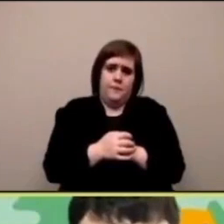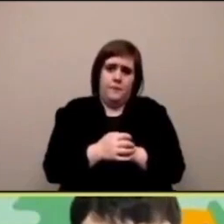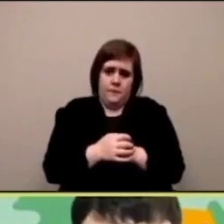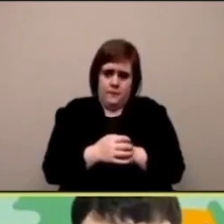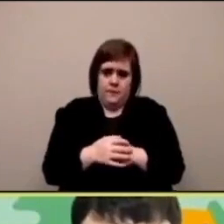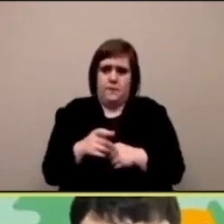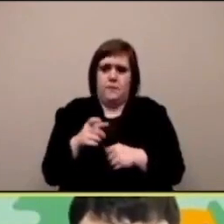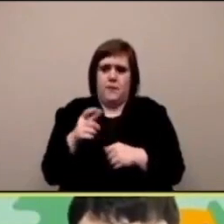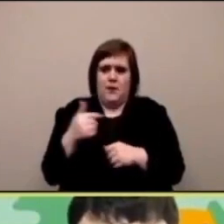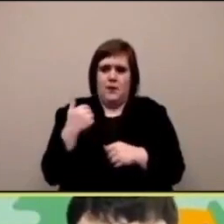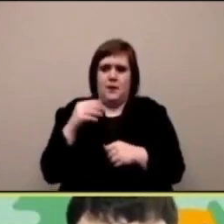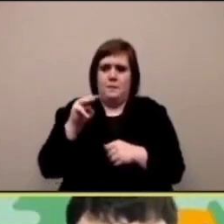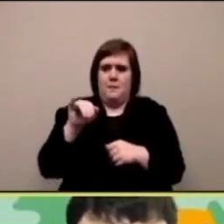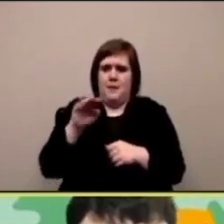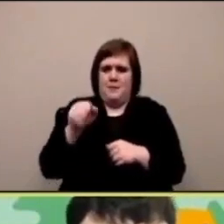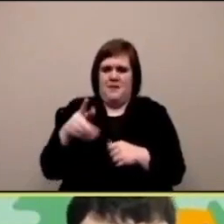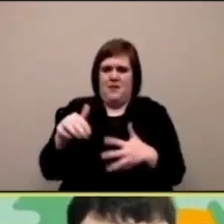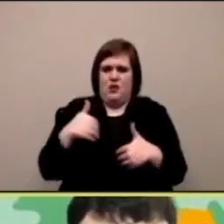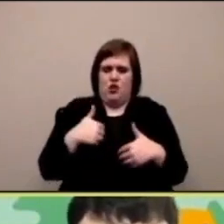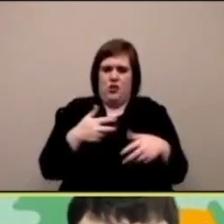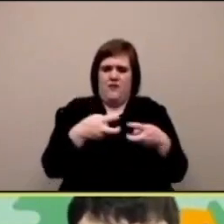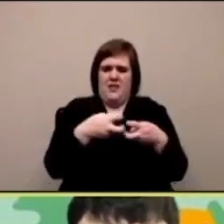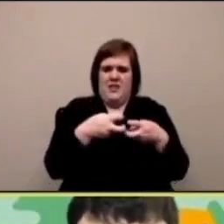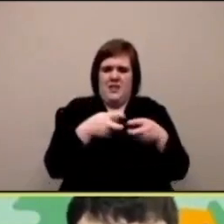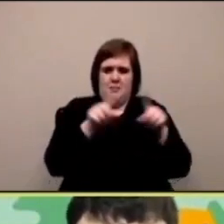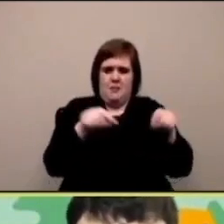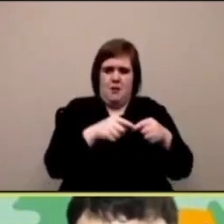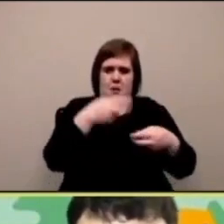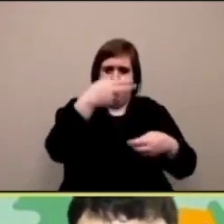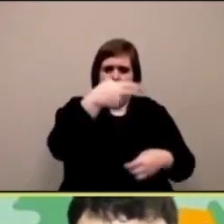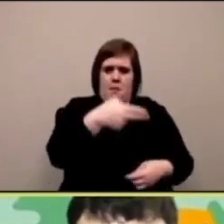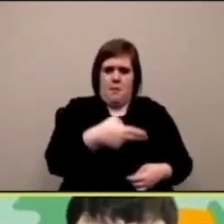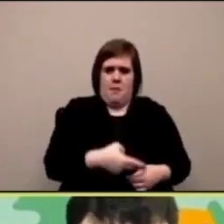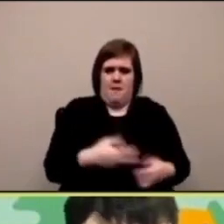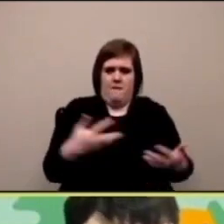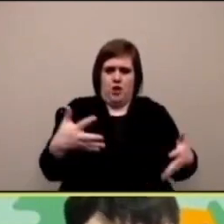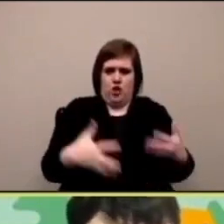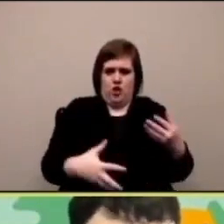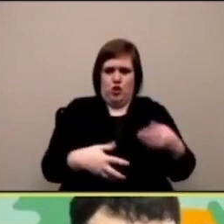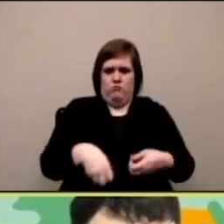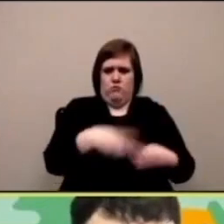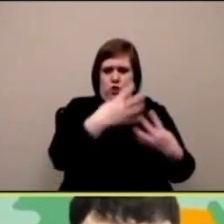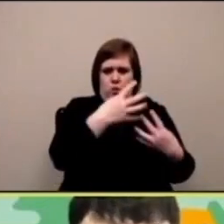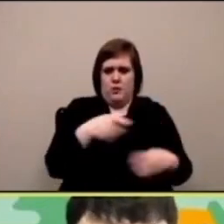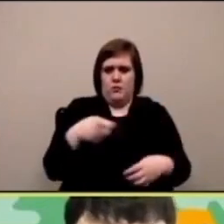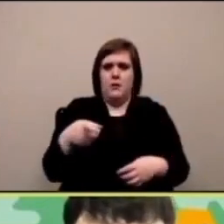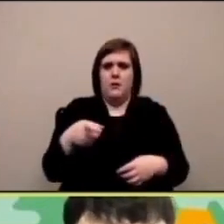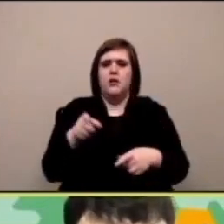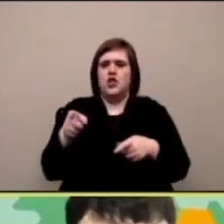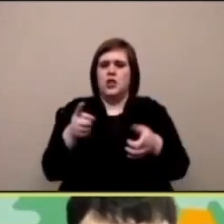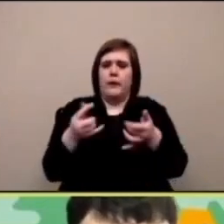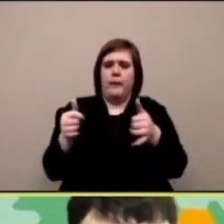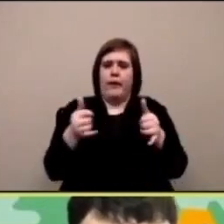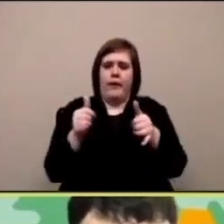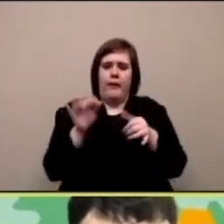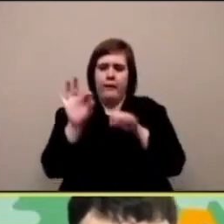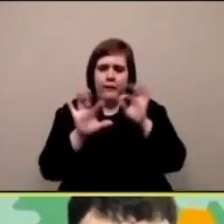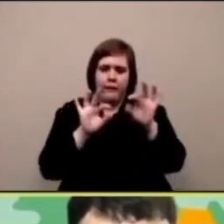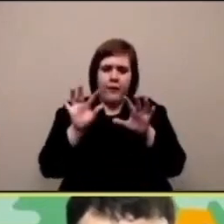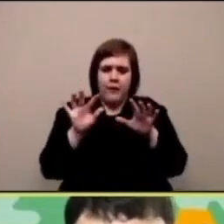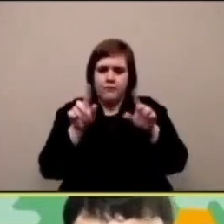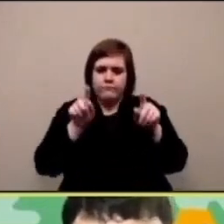ね皆様にネタバレですねどのようなことがこれから出てくるのかということを見せたいと思います